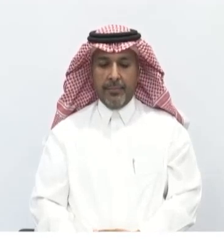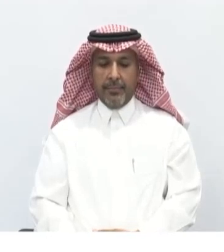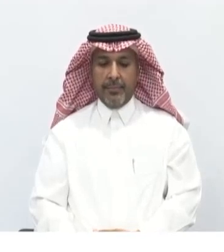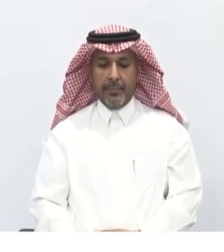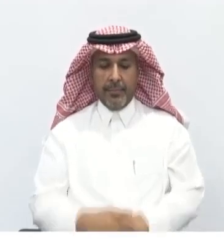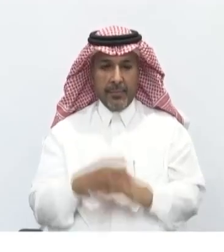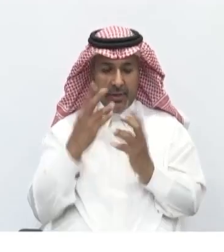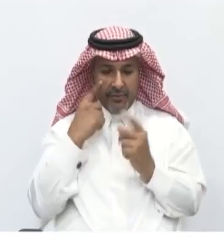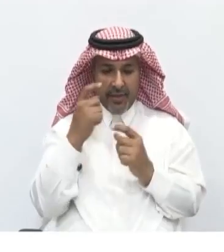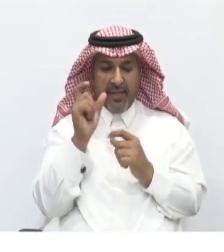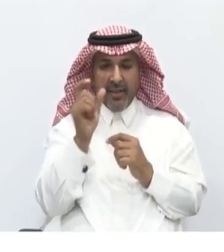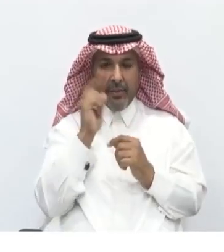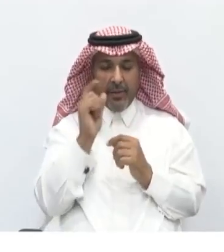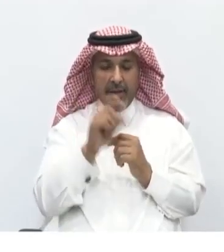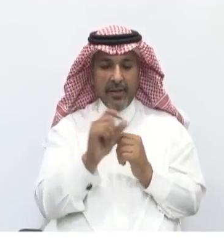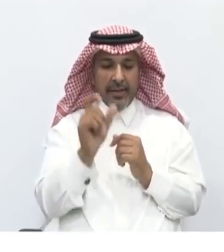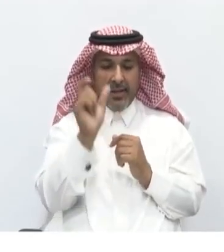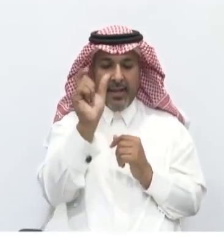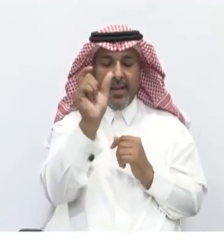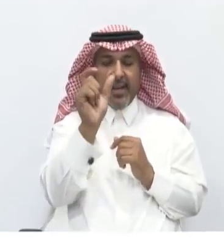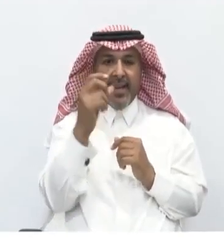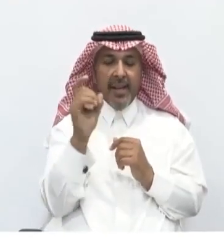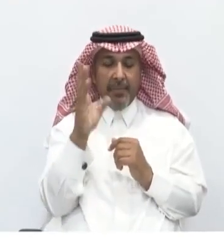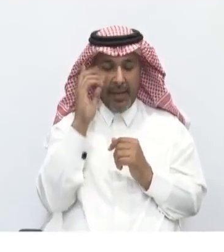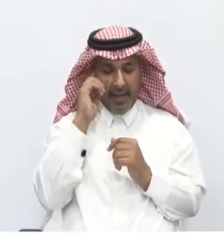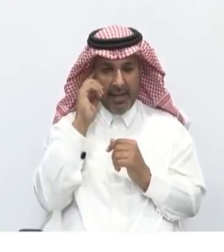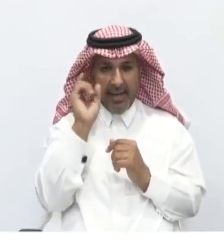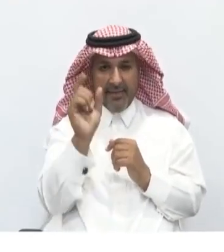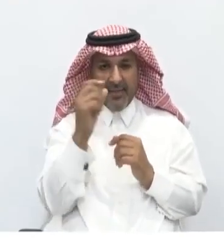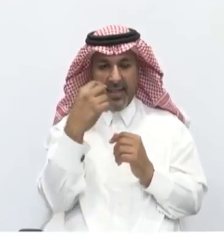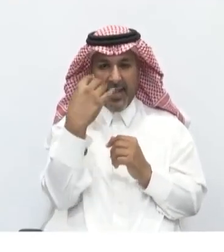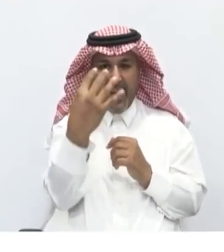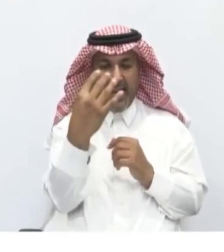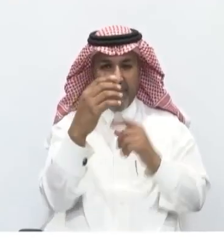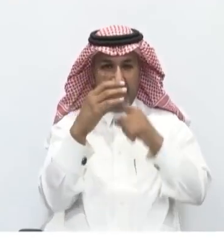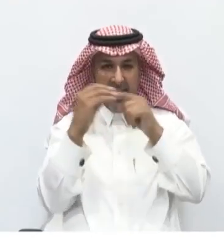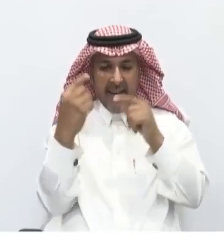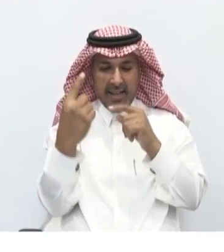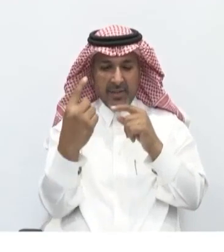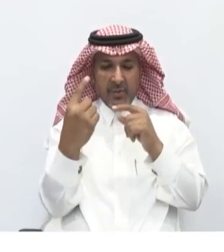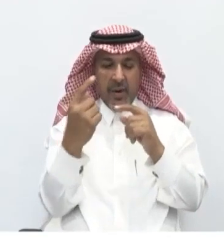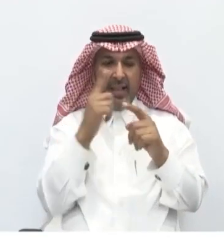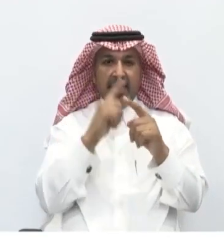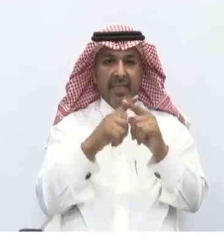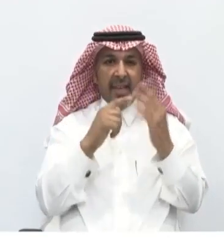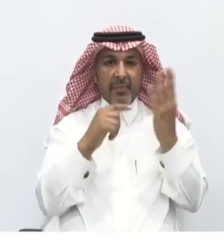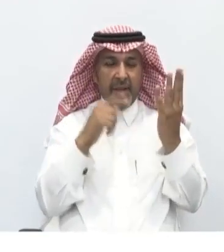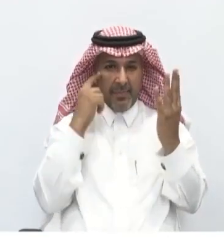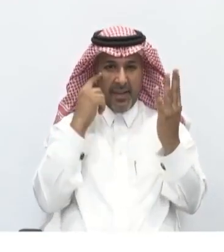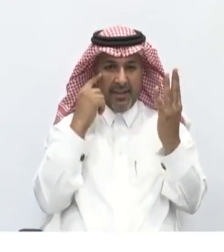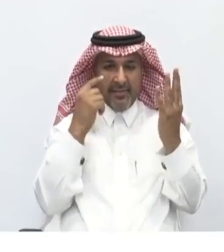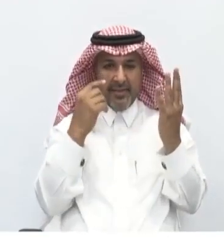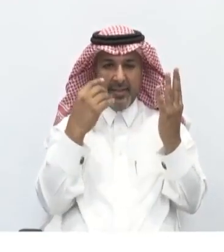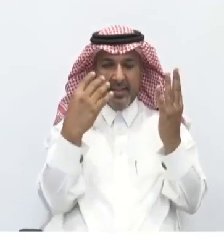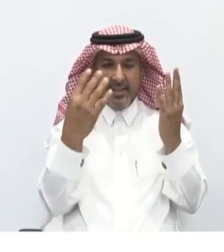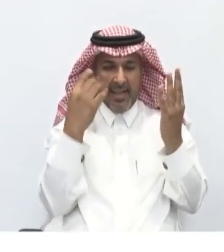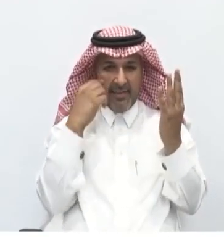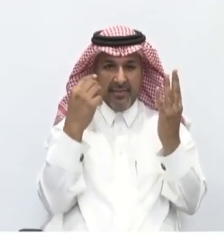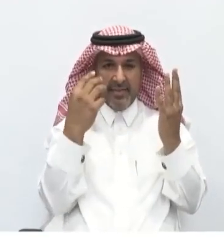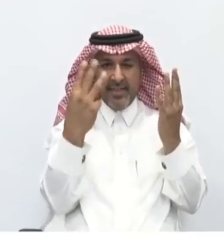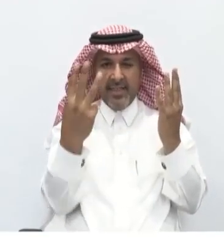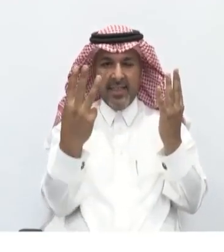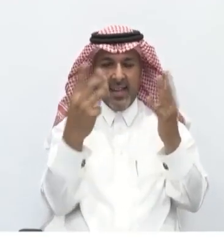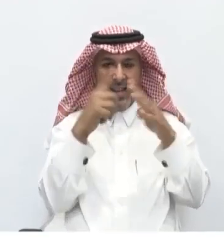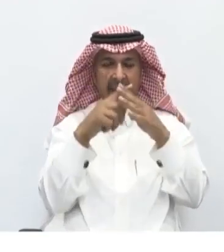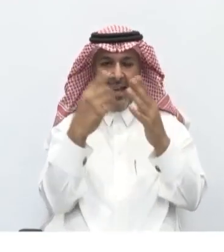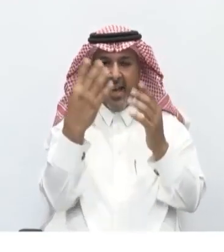لاحظ معي التفاعل الذي فيه اربع مواد سيعطيني 12 كسر والذي فيه خمس مواد سيعطيني عشرين